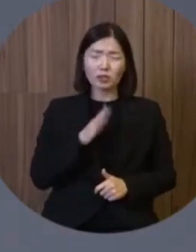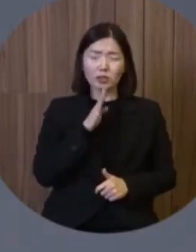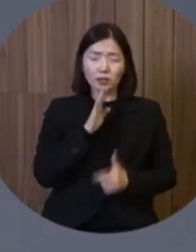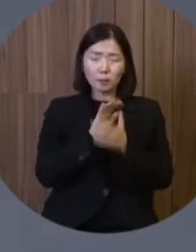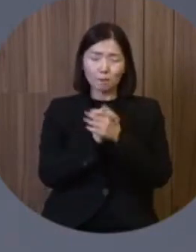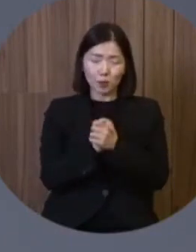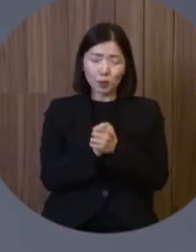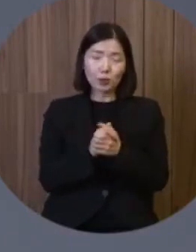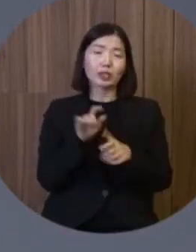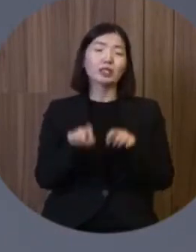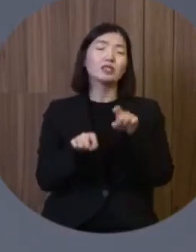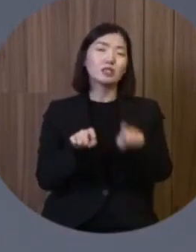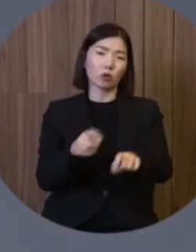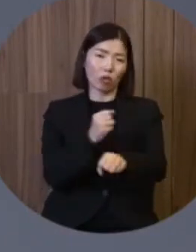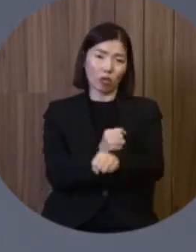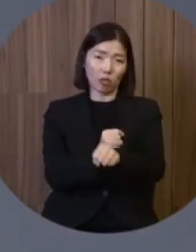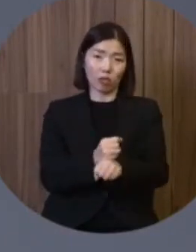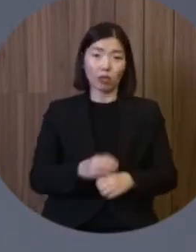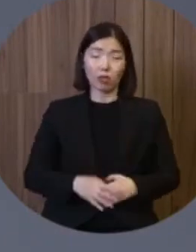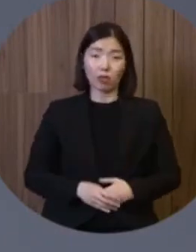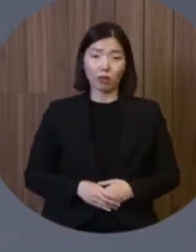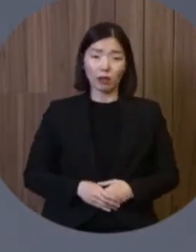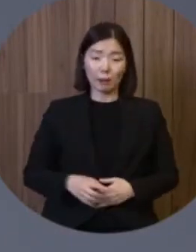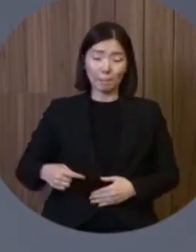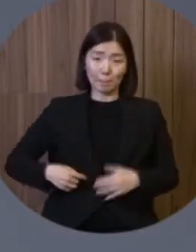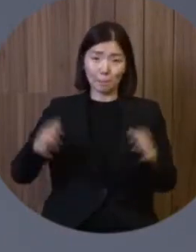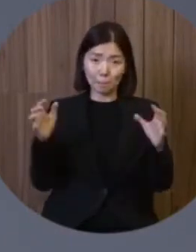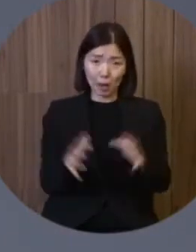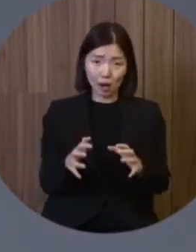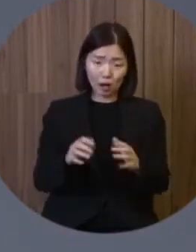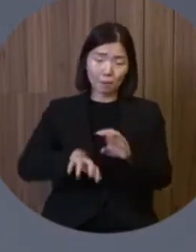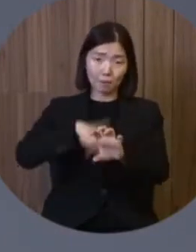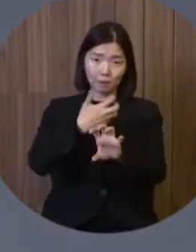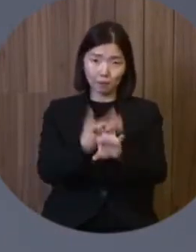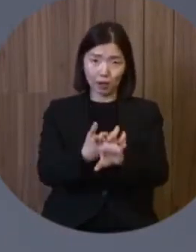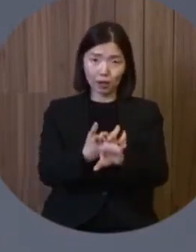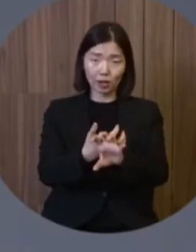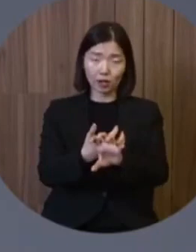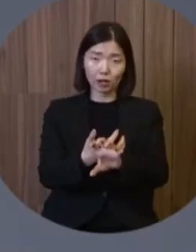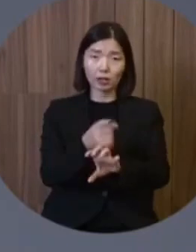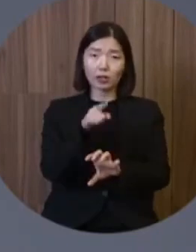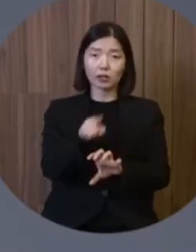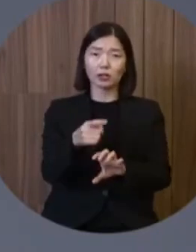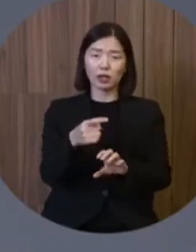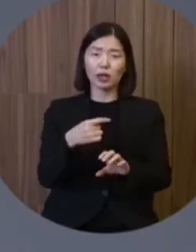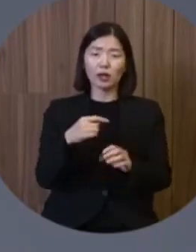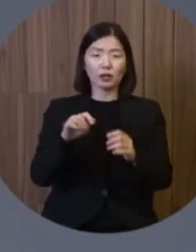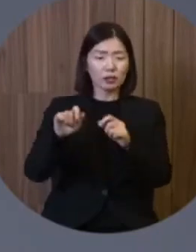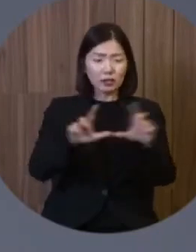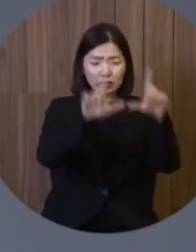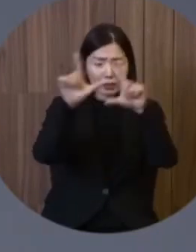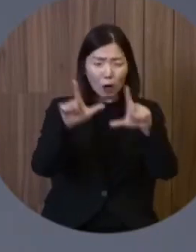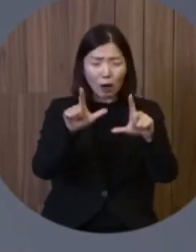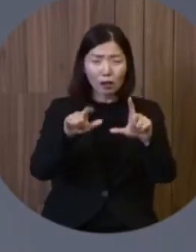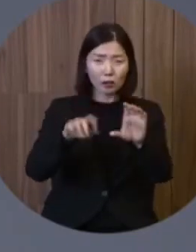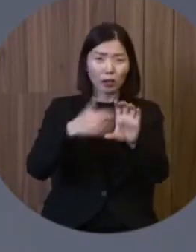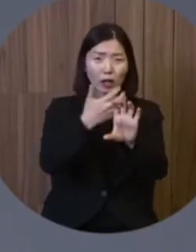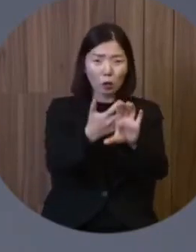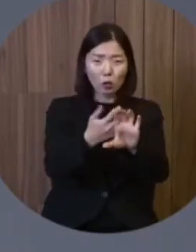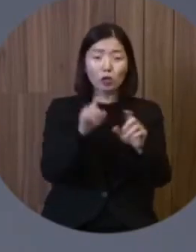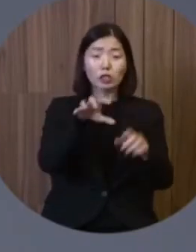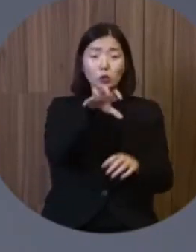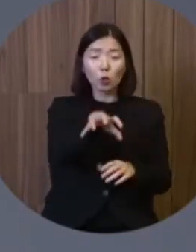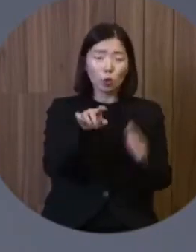절박하게 실천해 나갑시다. 단결과 혁신, 바로 민생이 방안이고